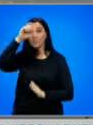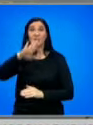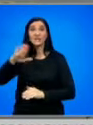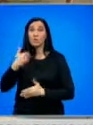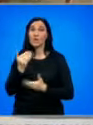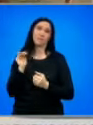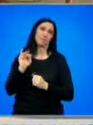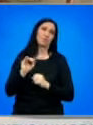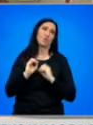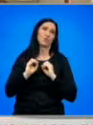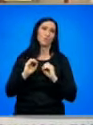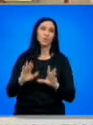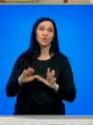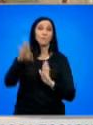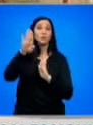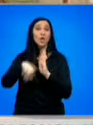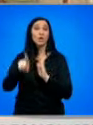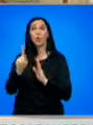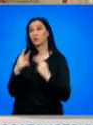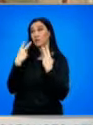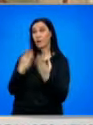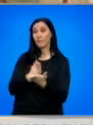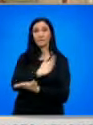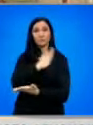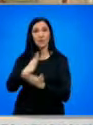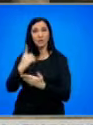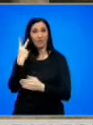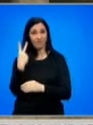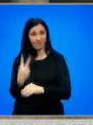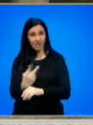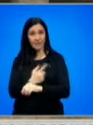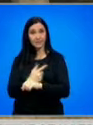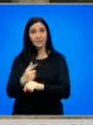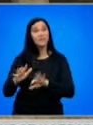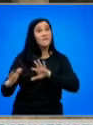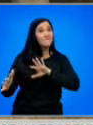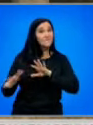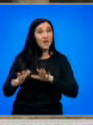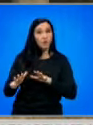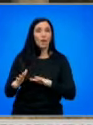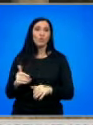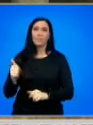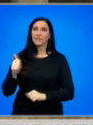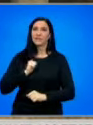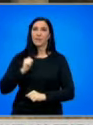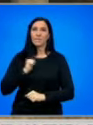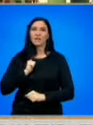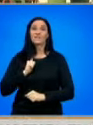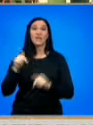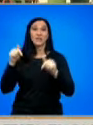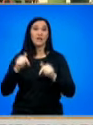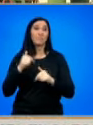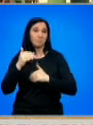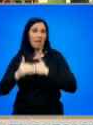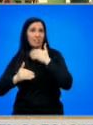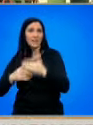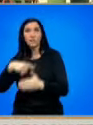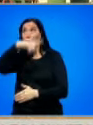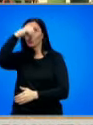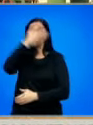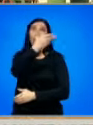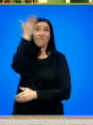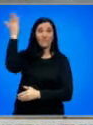да бъдат допуснати. Понижението, което се наблюдава през последните две седмици, вероятно и при запазване на текущата тенденция от топло